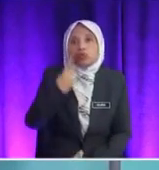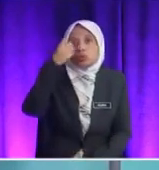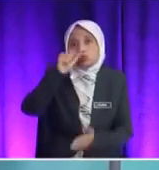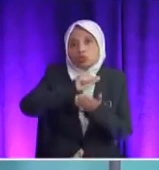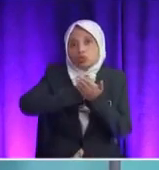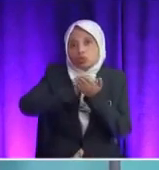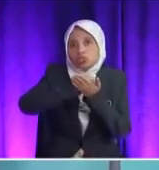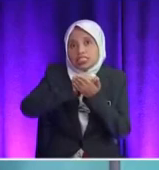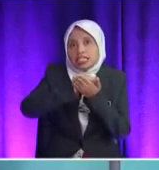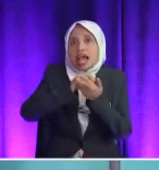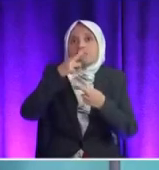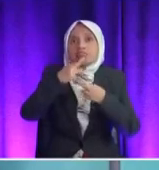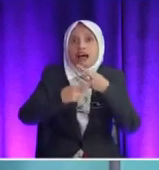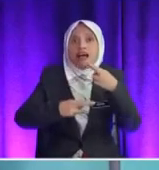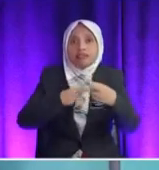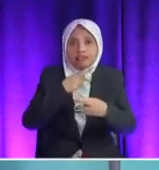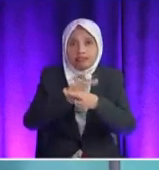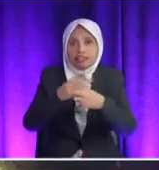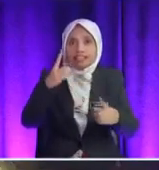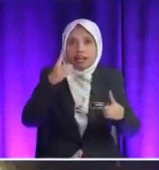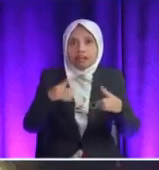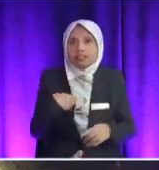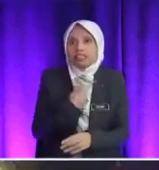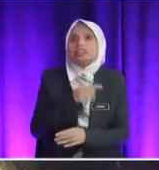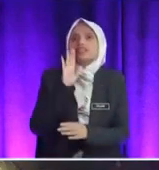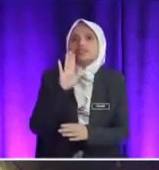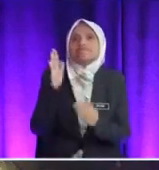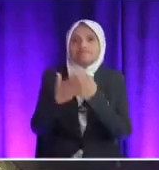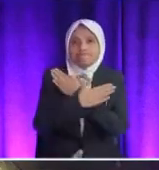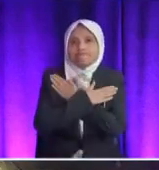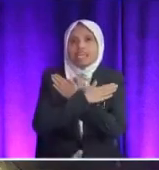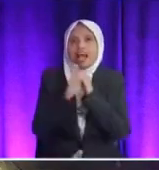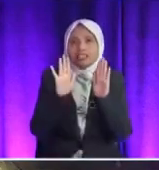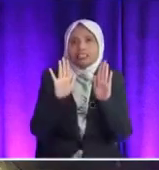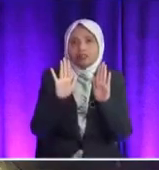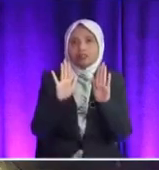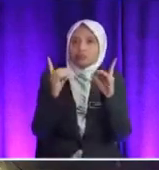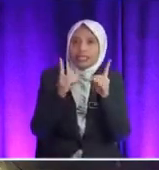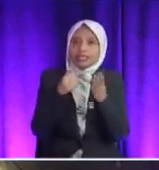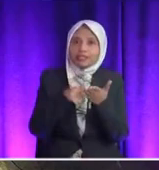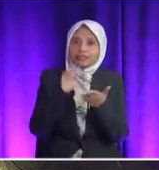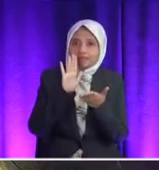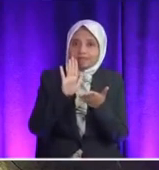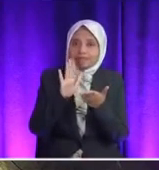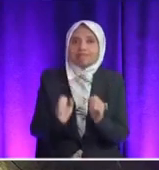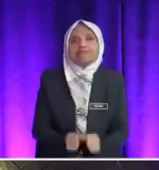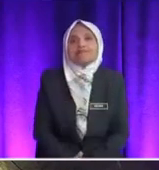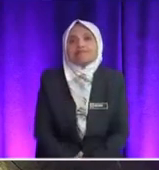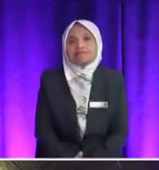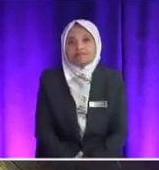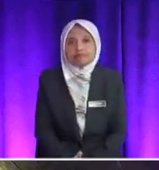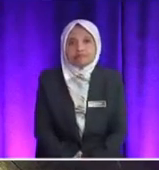mencuci Hayat segera kita rehat segitiga siku-siku kembali selepas ini dia bagaimana terus menonton